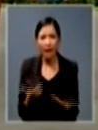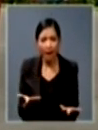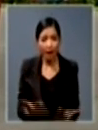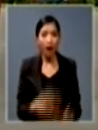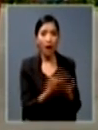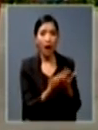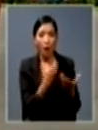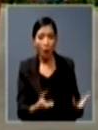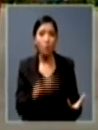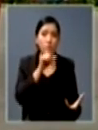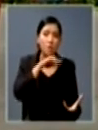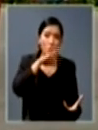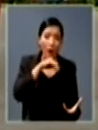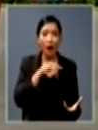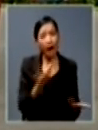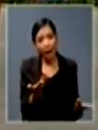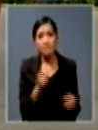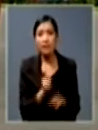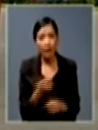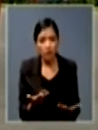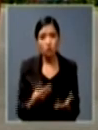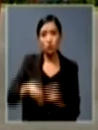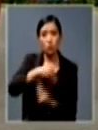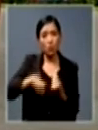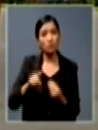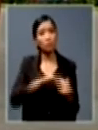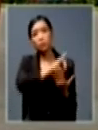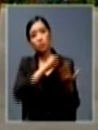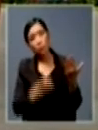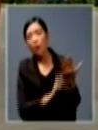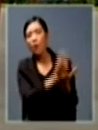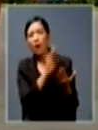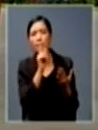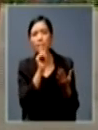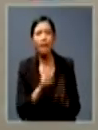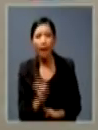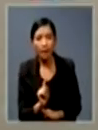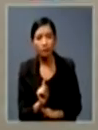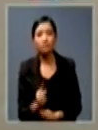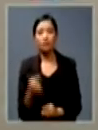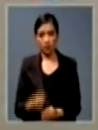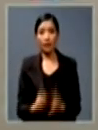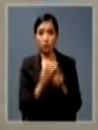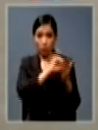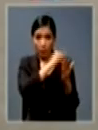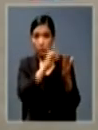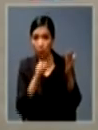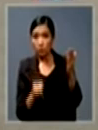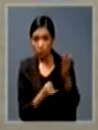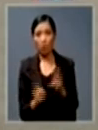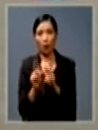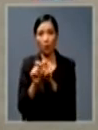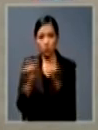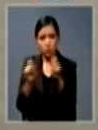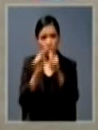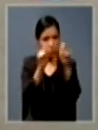ไก่ค่าบริการทั้งหลายความสามารถของธุรกิจในจังหวัดนั้นๆเป็นยังไง ซึ่งแต่ละจังหวัดเขามีคณะอนุกรรมการนะคะที ่ ตั้งขึ้นมาในแต่ละ